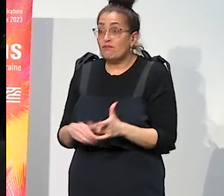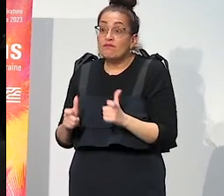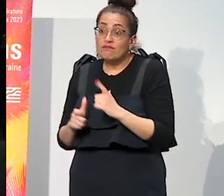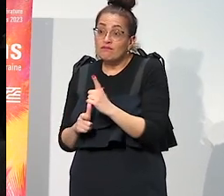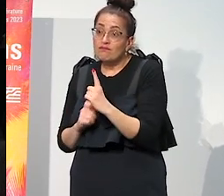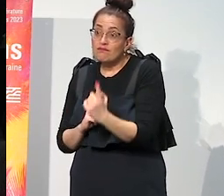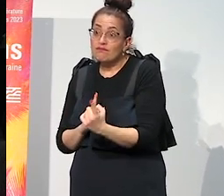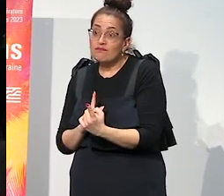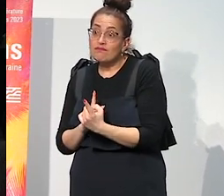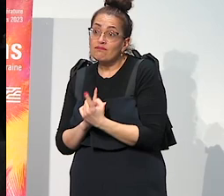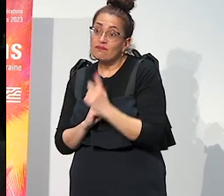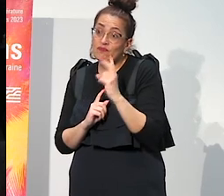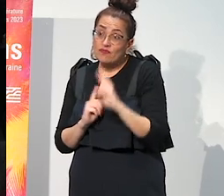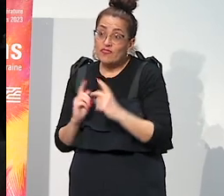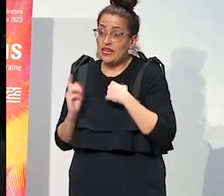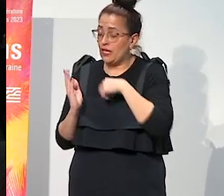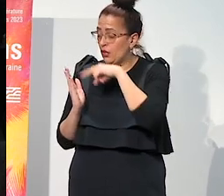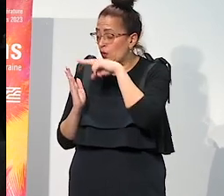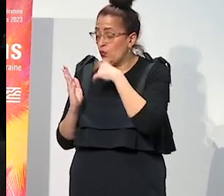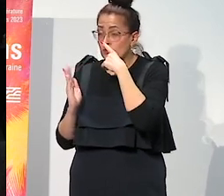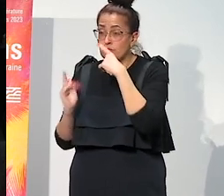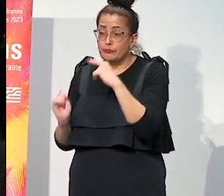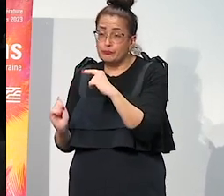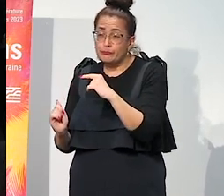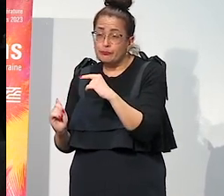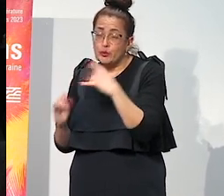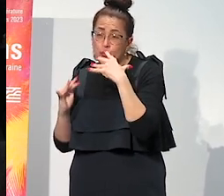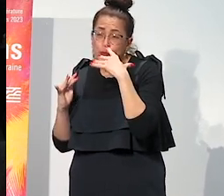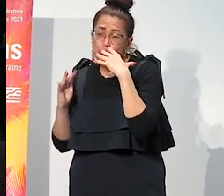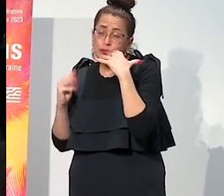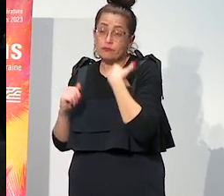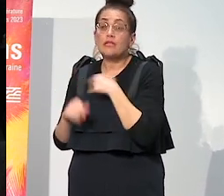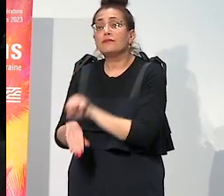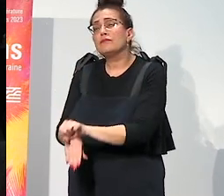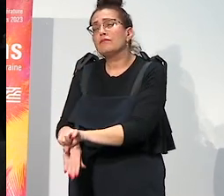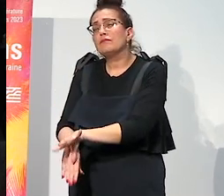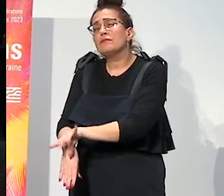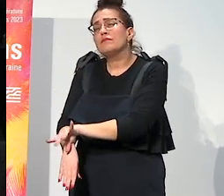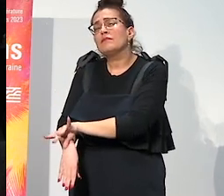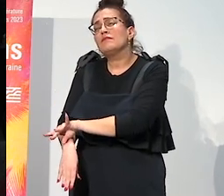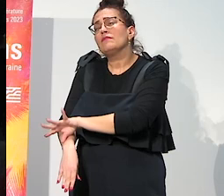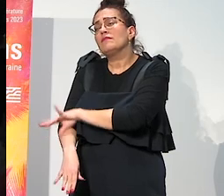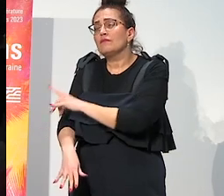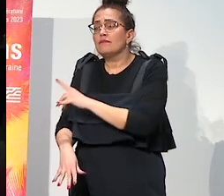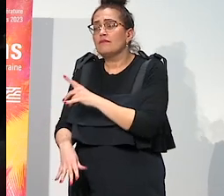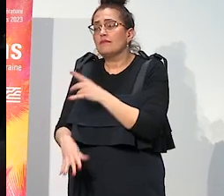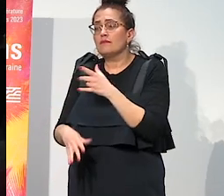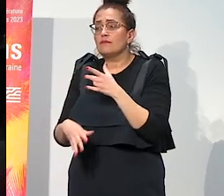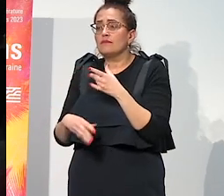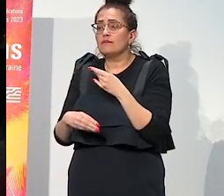j'ai trouvé très très fort, il m'a émue, beaucoup émue, même à certains moments,